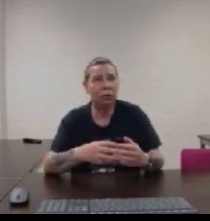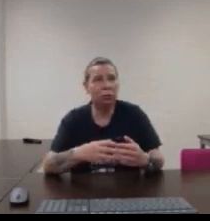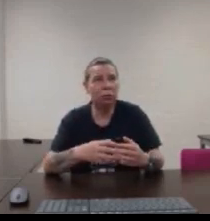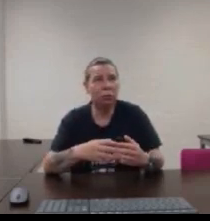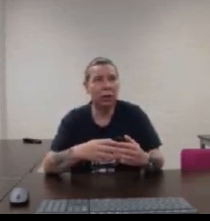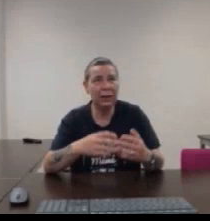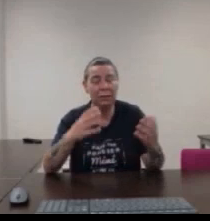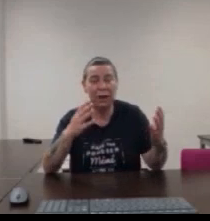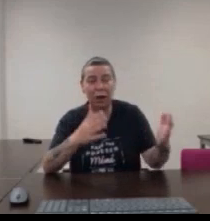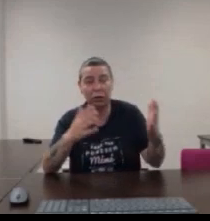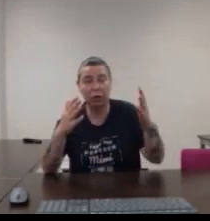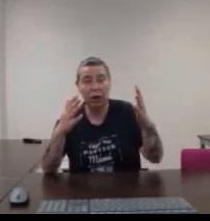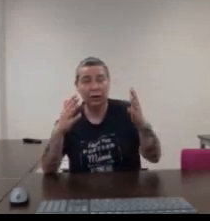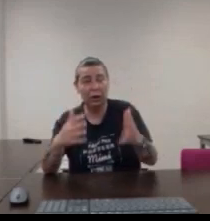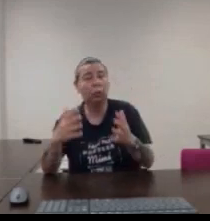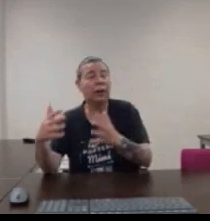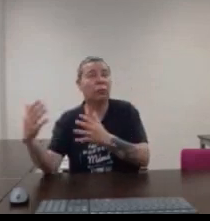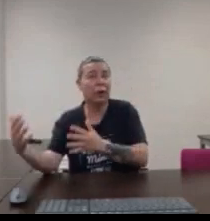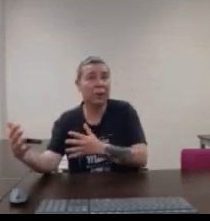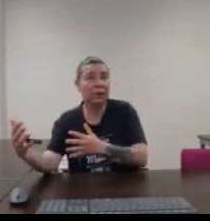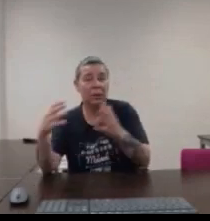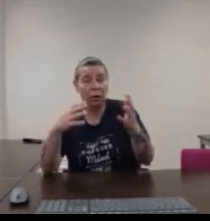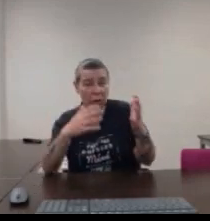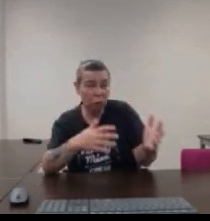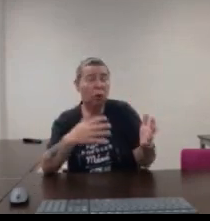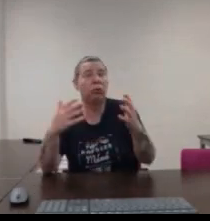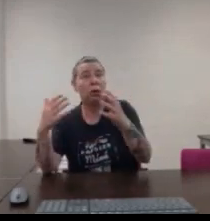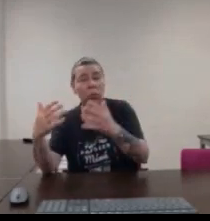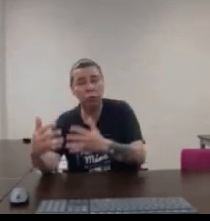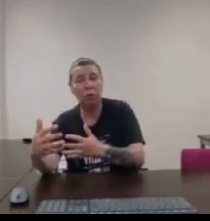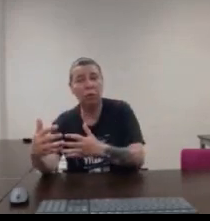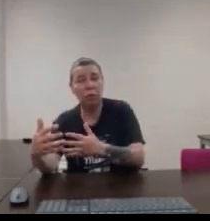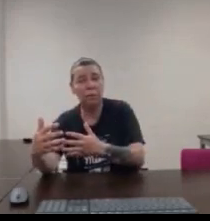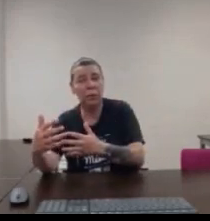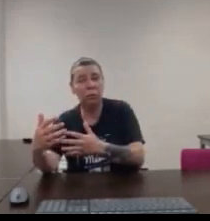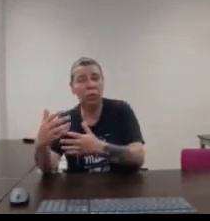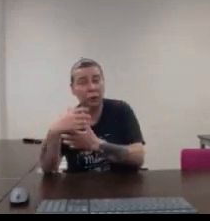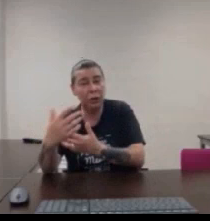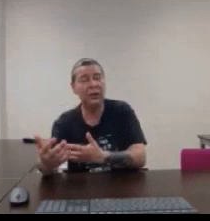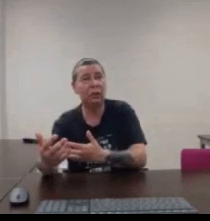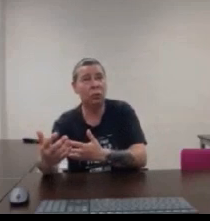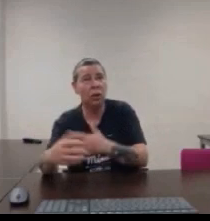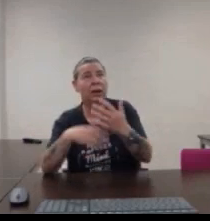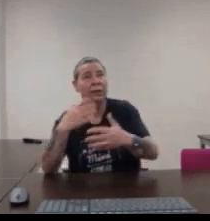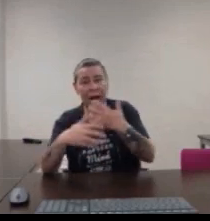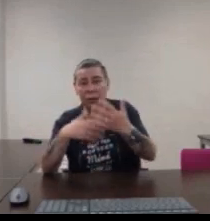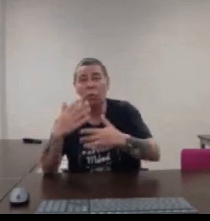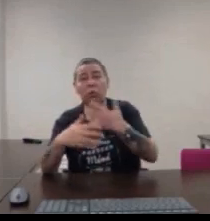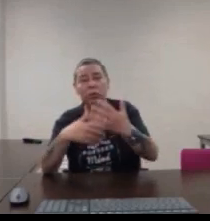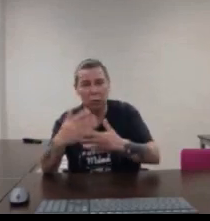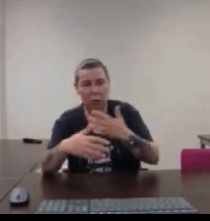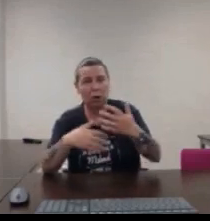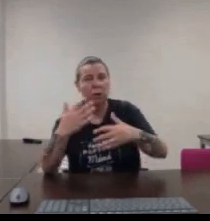priori pas à des troubles musculo-squelettiques, mais lorsque ces contraintes sont répétées ou dans le temps ou dans la sollicitation, c'est